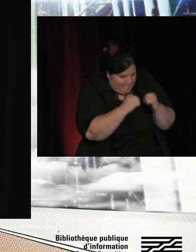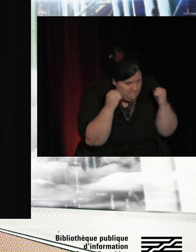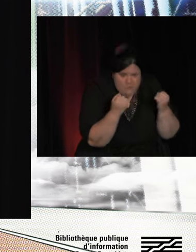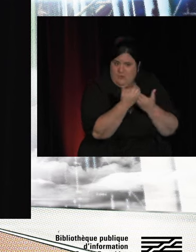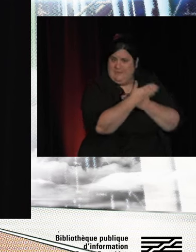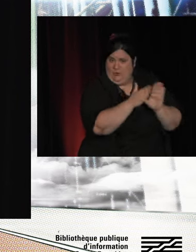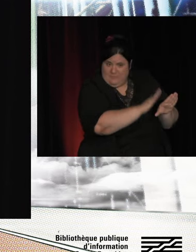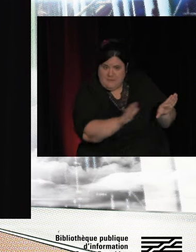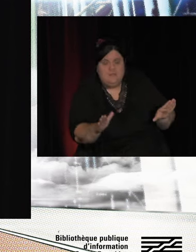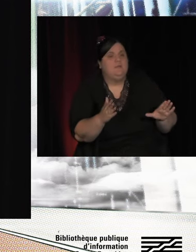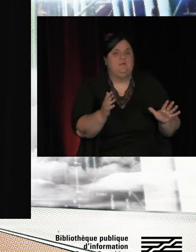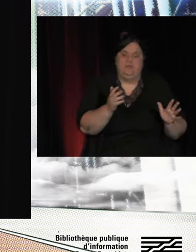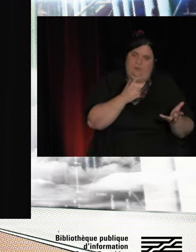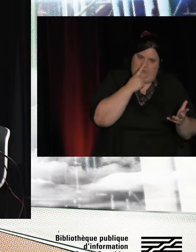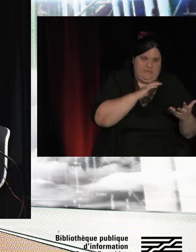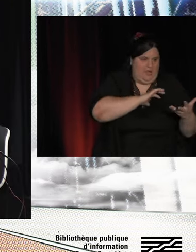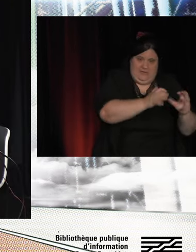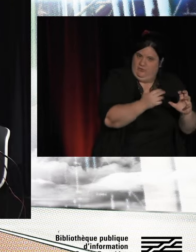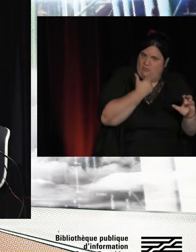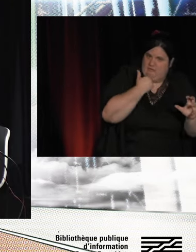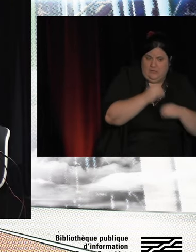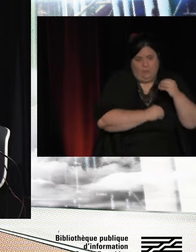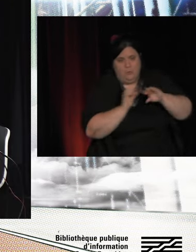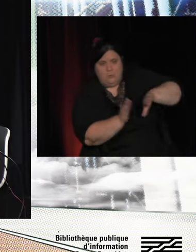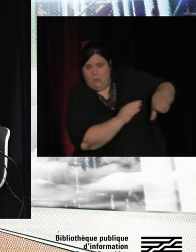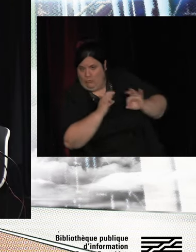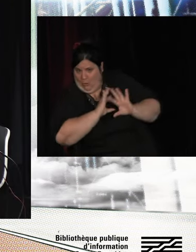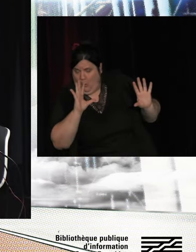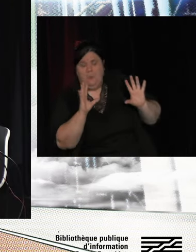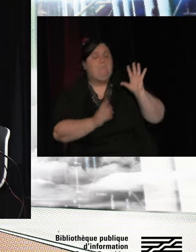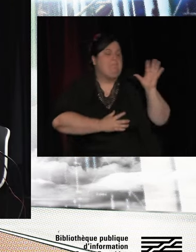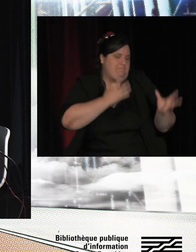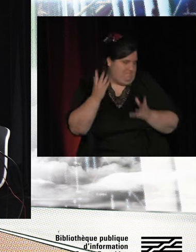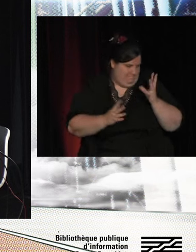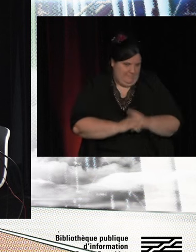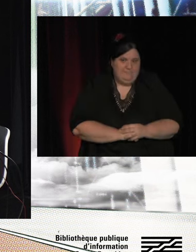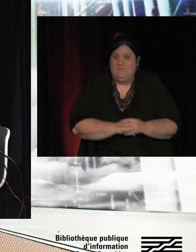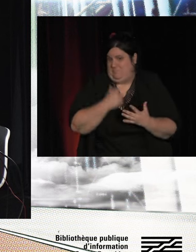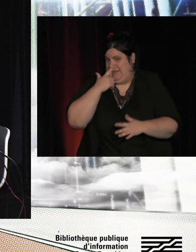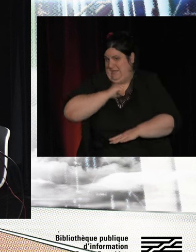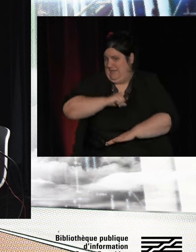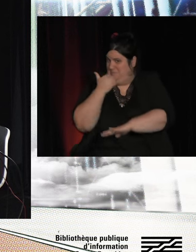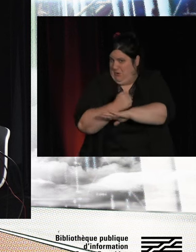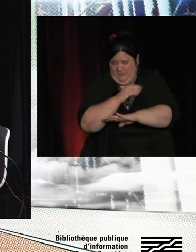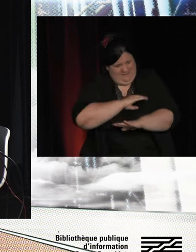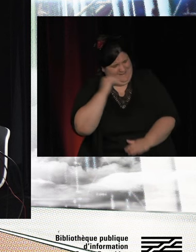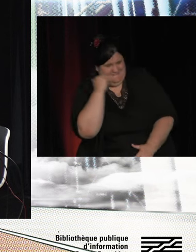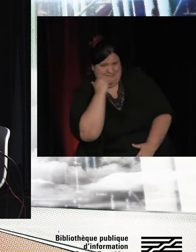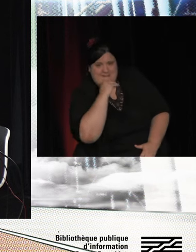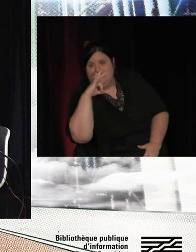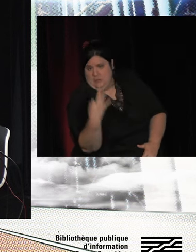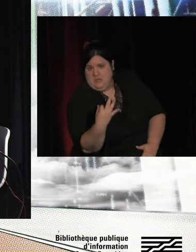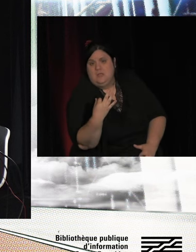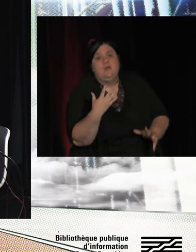avec des glitches, sans des glitches, etc. Mais donc voilà, le speedrun, c'est ça, c'est aller très vite sur des jeux. Parfois, on découvre des glitches en le